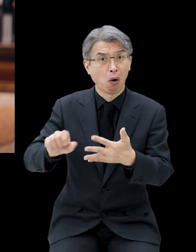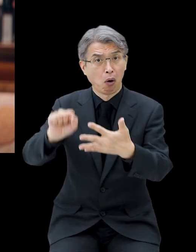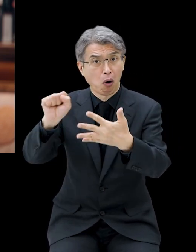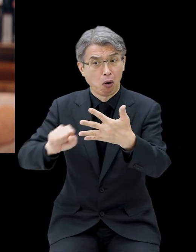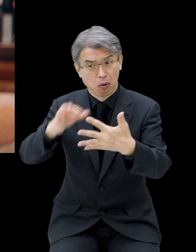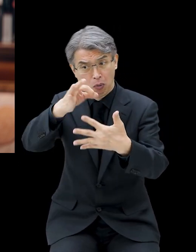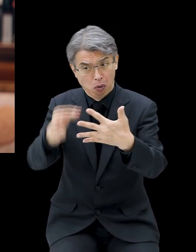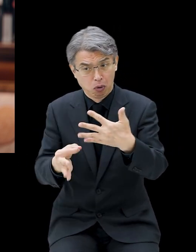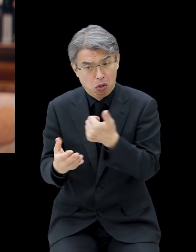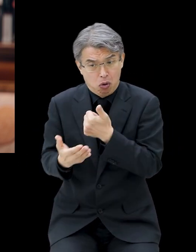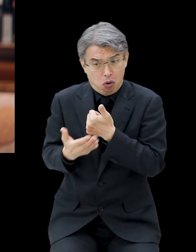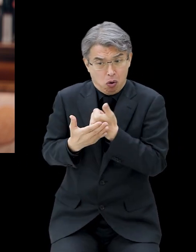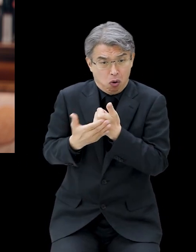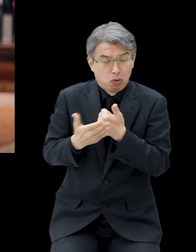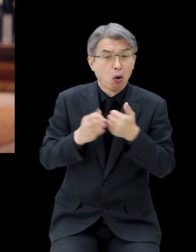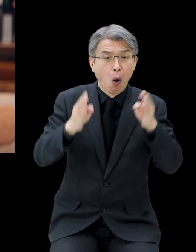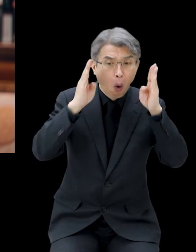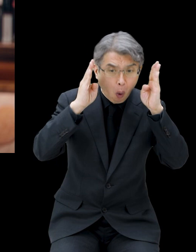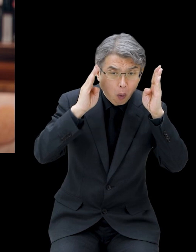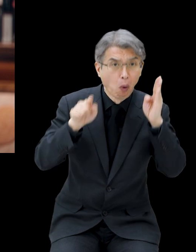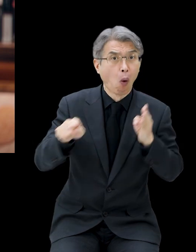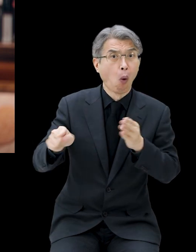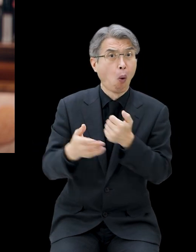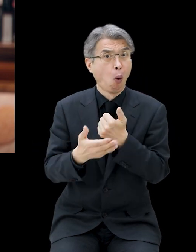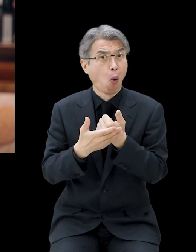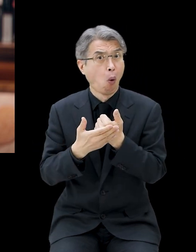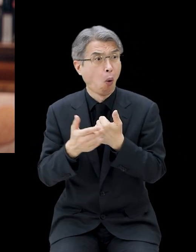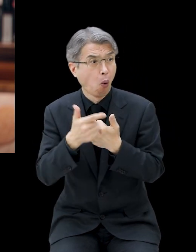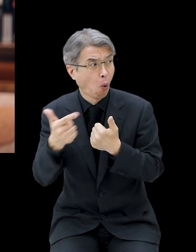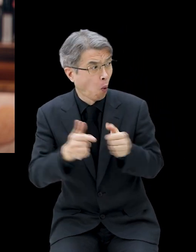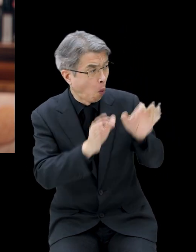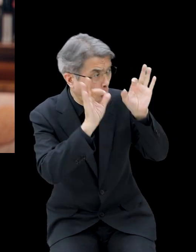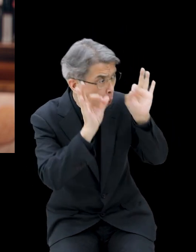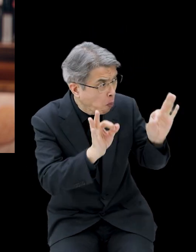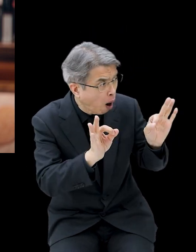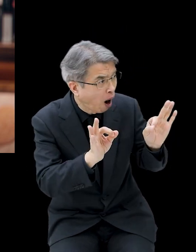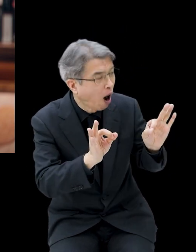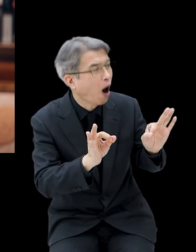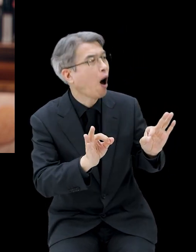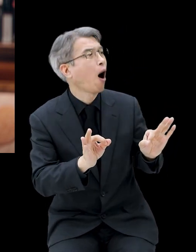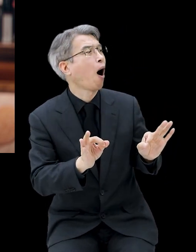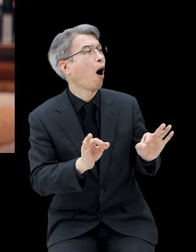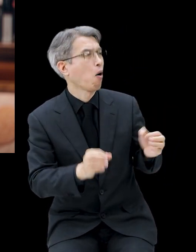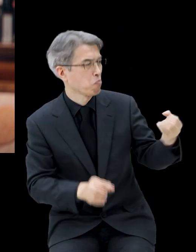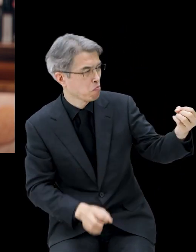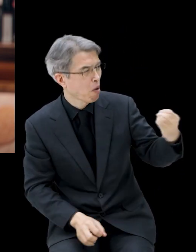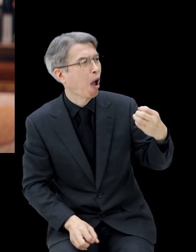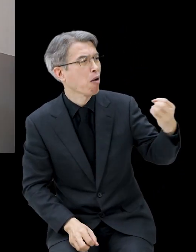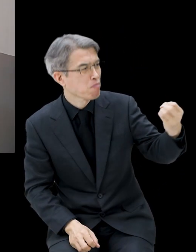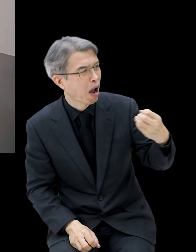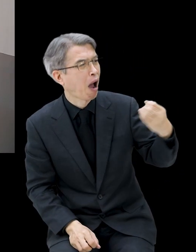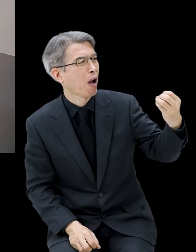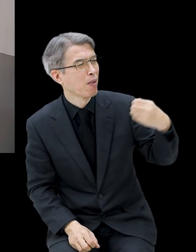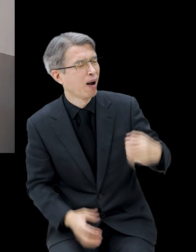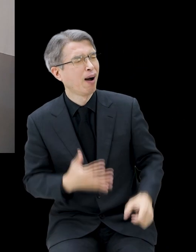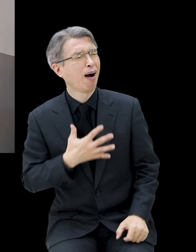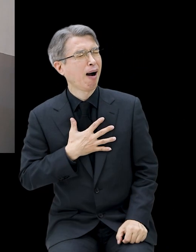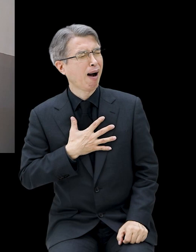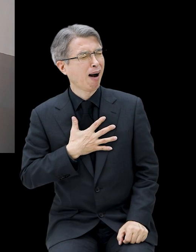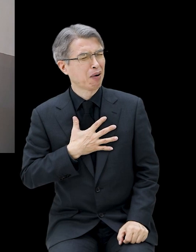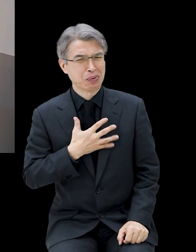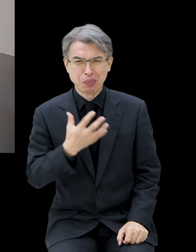통해서 공부를 할수 있게 되고, 이런 그 얘기를 들으면 뿌듯하고 그럴